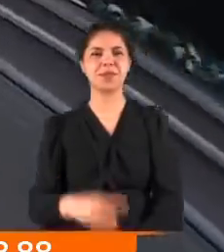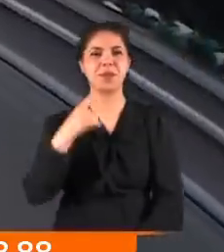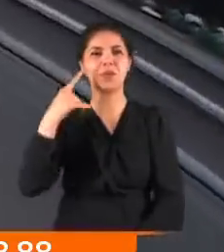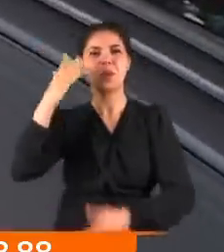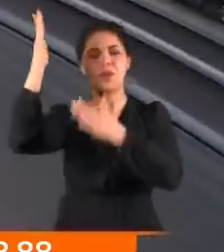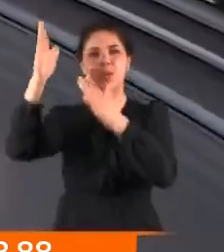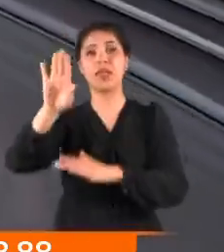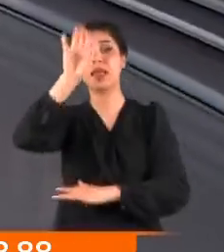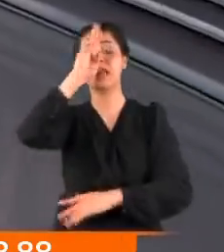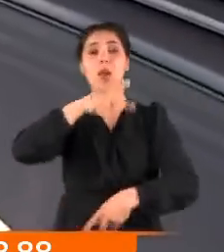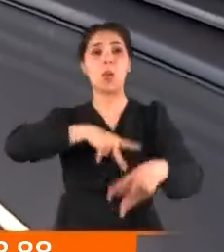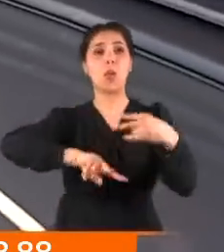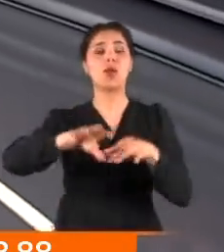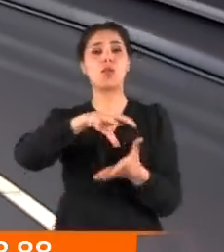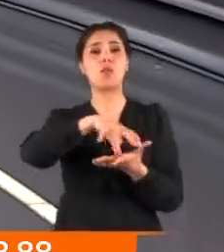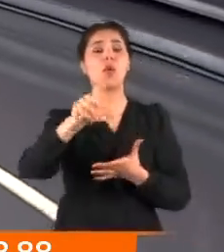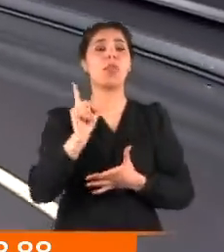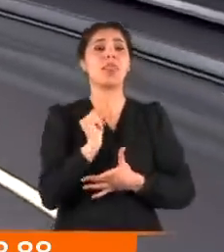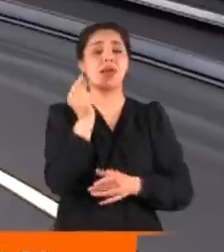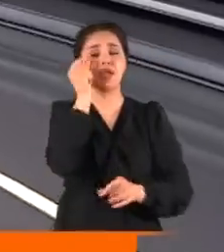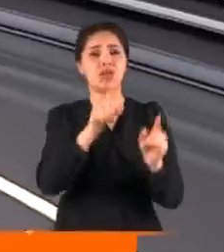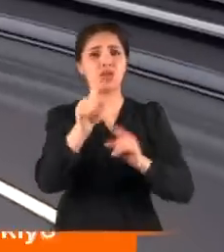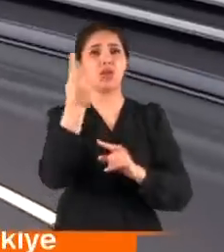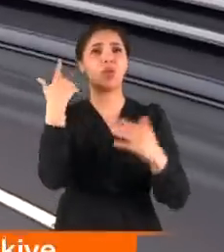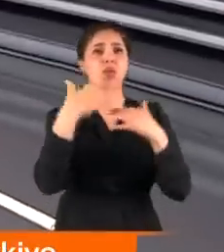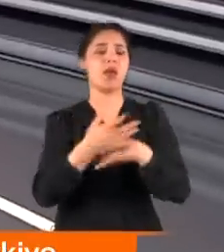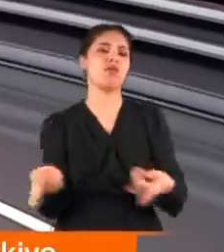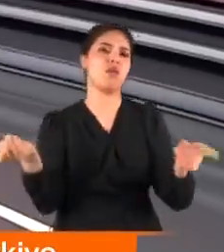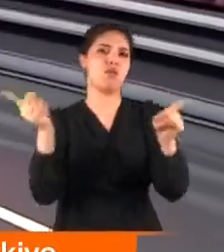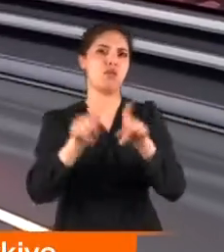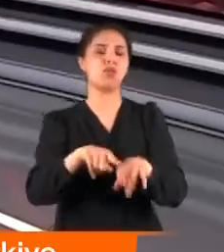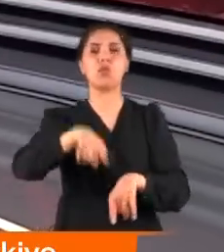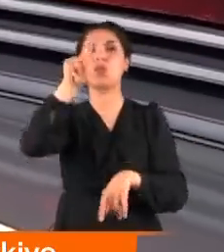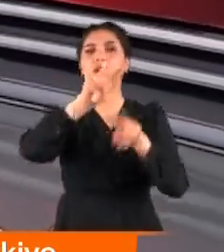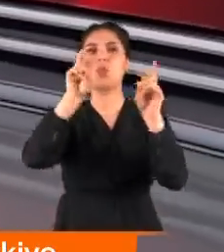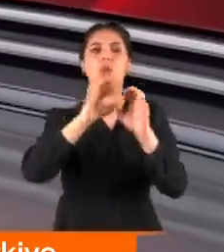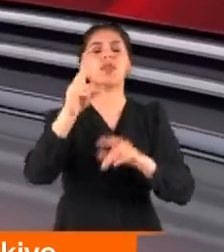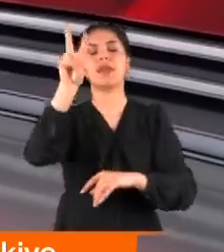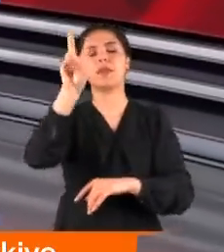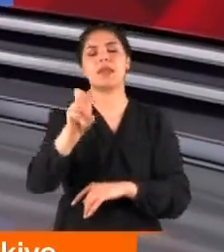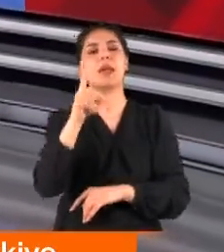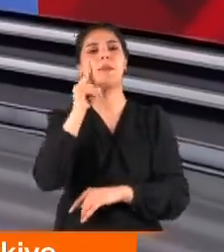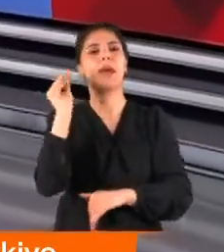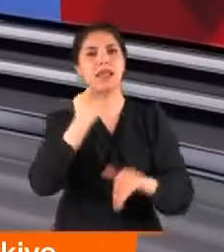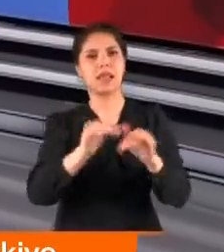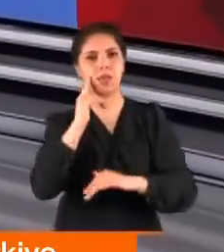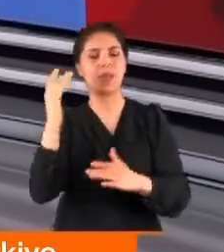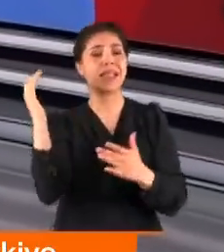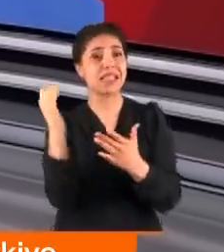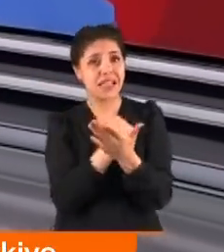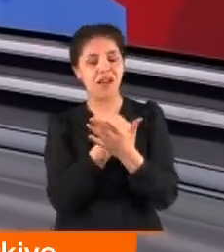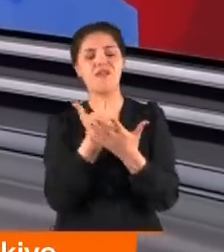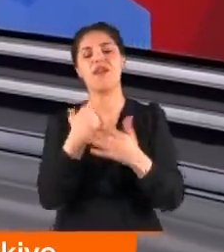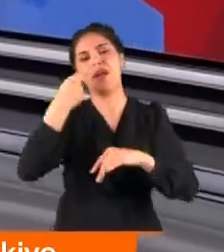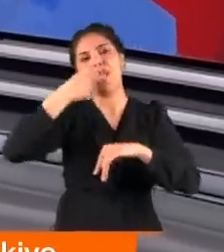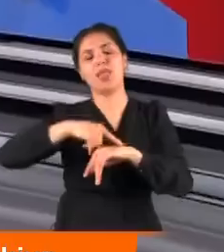Cumhurbaşkanı Erdoğan İstanbul Ulaşım Sektörü temsilcileriyle dün akşam bir aradaydı. Gündeminde seçim vardı 28 Mayıs. Zafer olan inancını